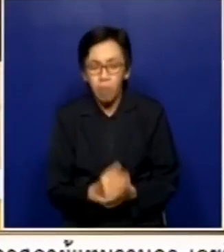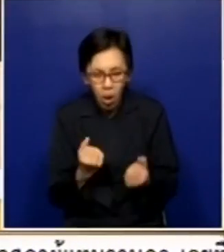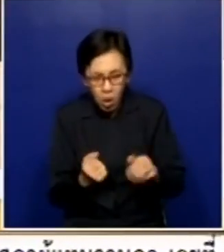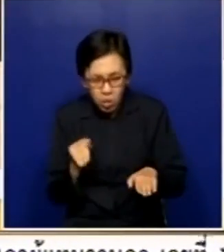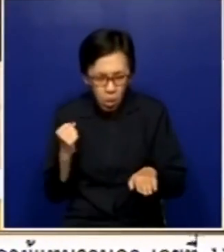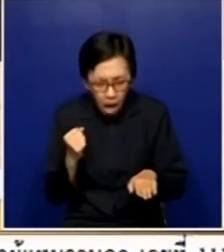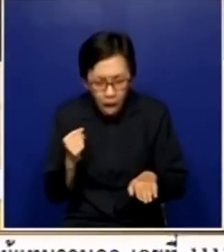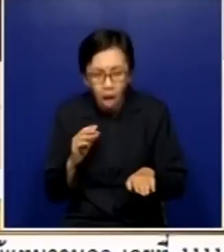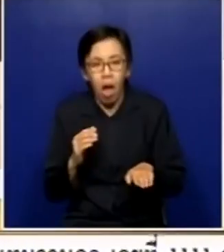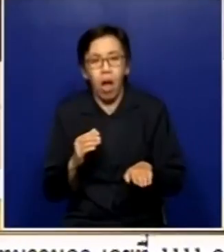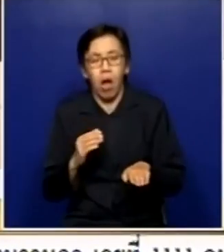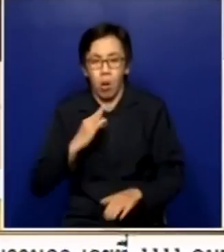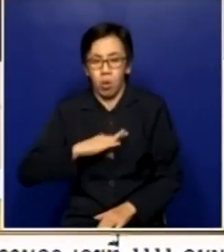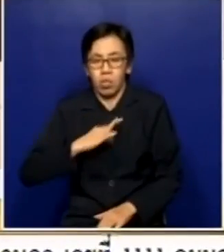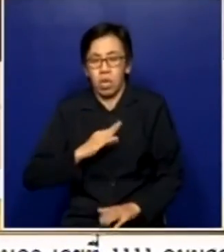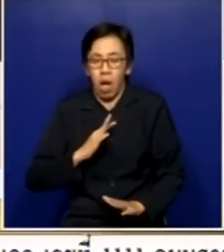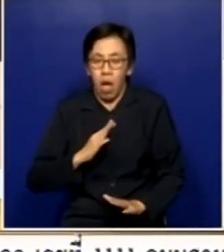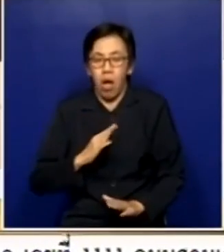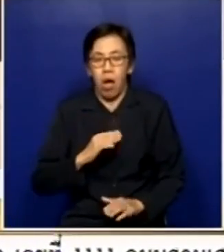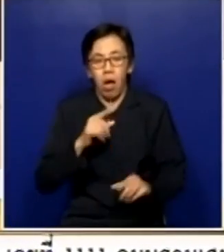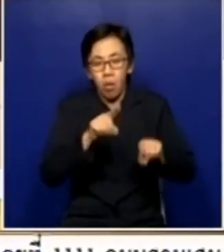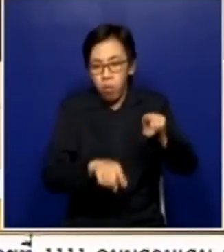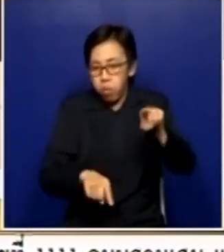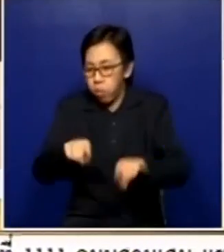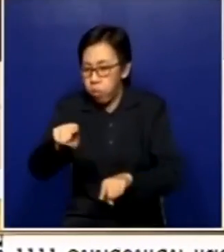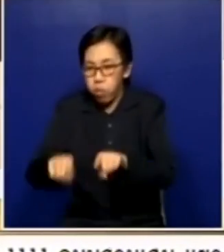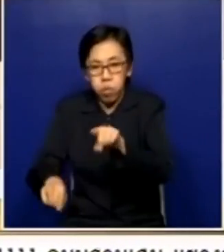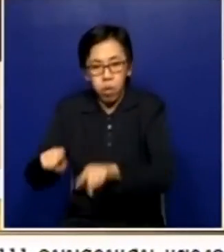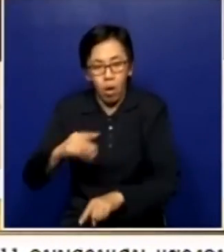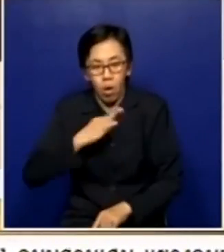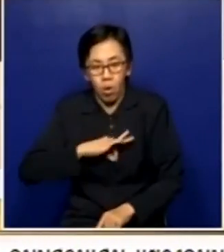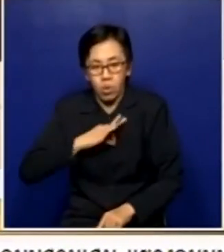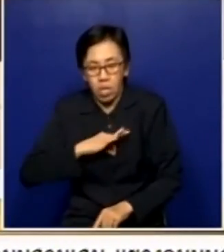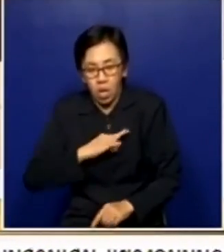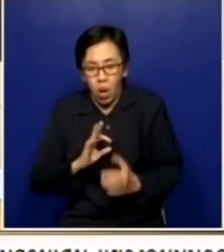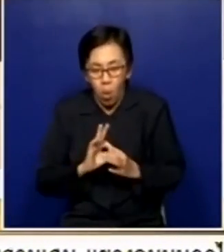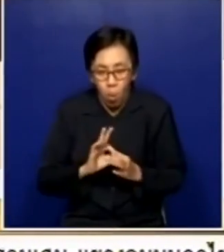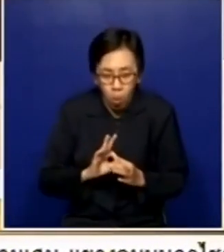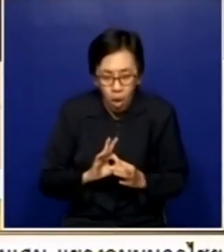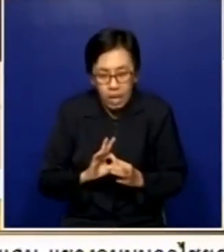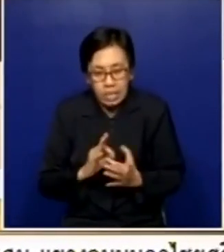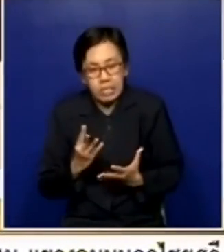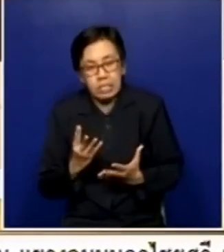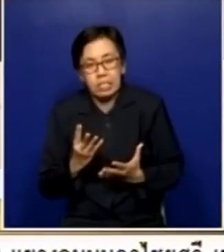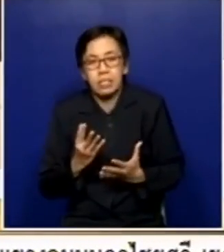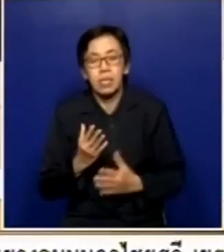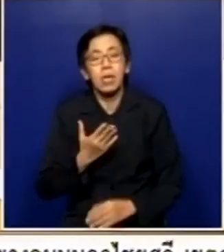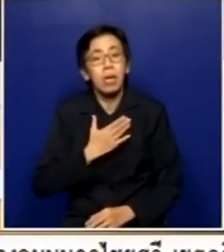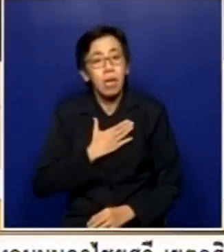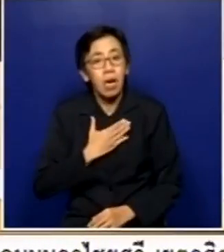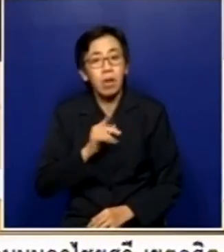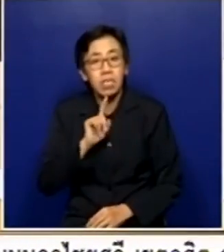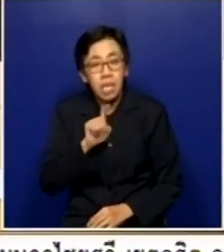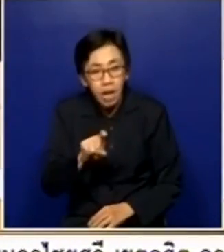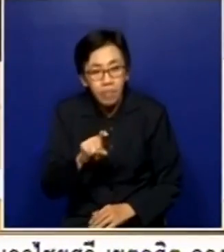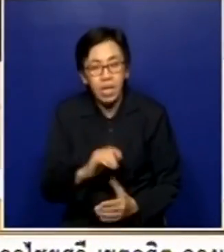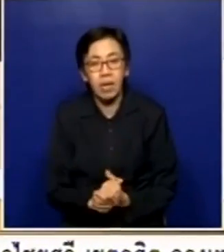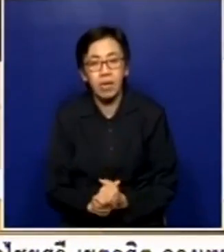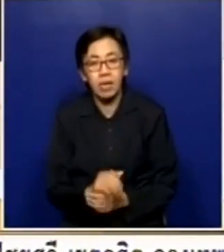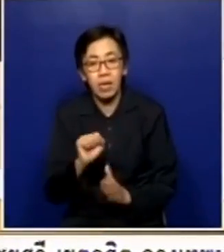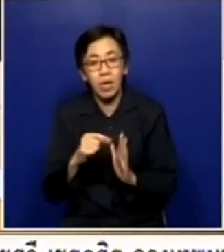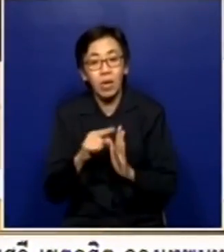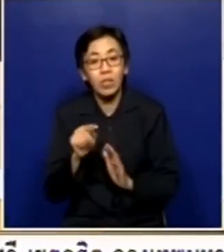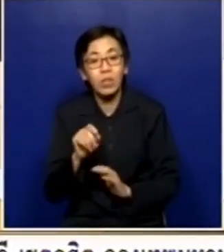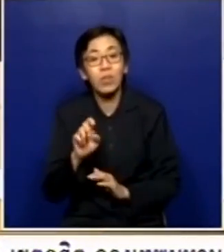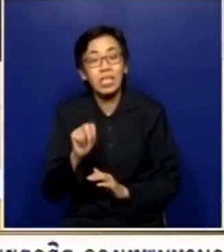เบื่อหรือบางคนก็มากก็ทำให้เกิดความเป็นห่วงเราถามท่านสุทินณวันนั้นเรา